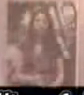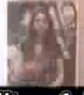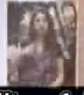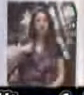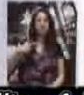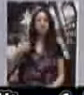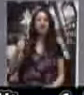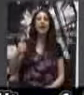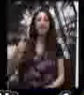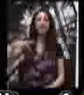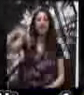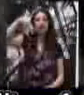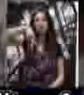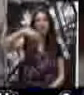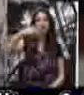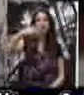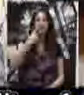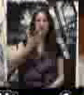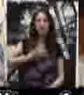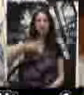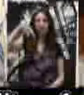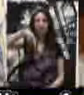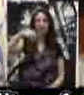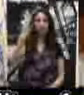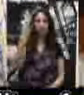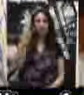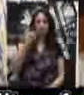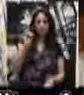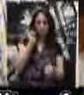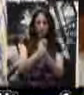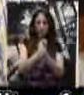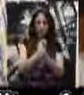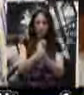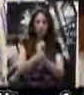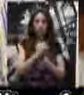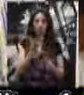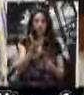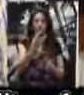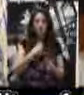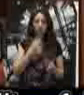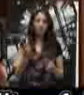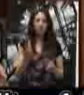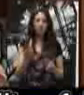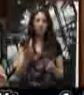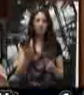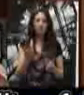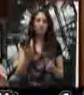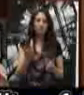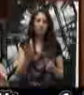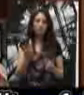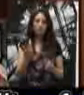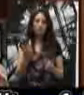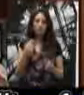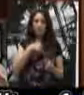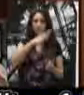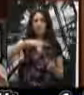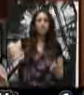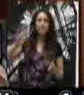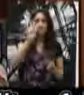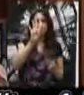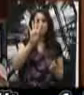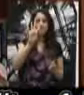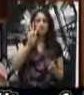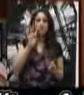كريمة عندها 38 سنة واخدة 8 سنين ونسمع منها الحكاية. حكايتك ايه يا كريمة؟ أنا كنت كان معايا أربع